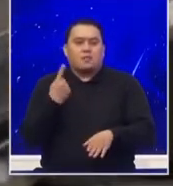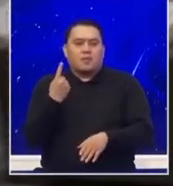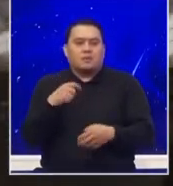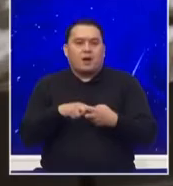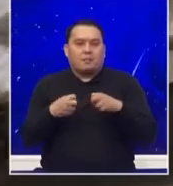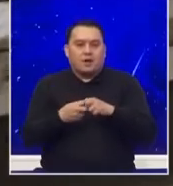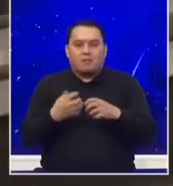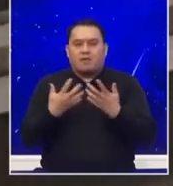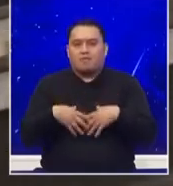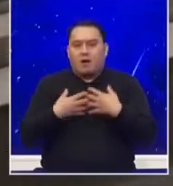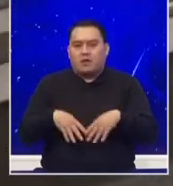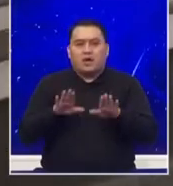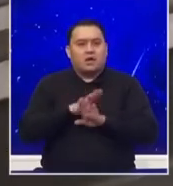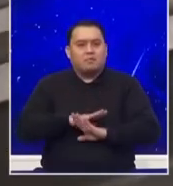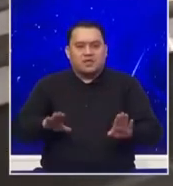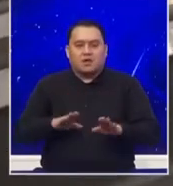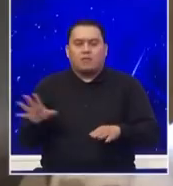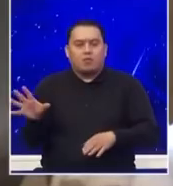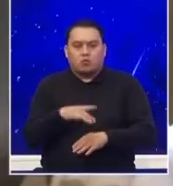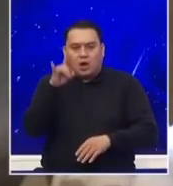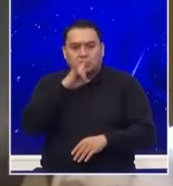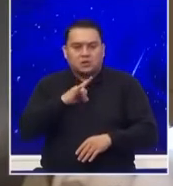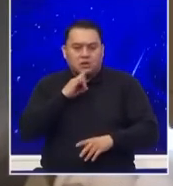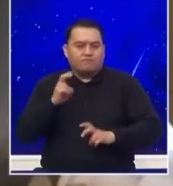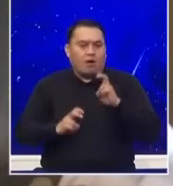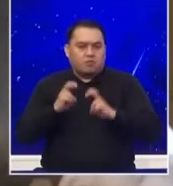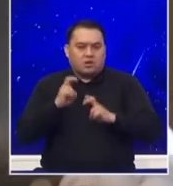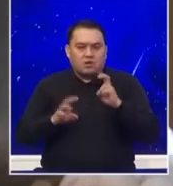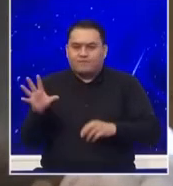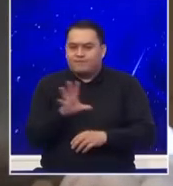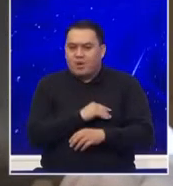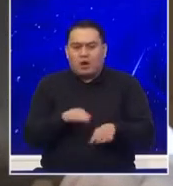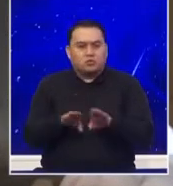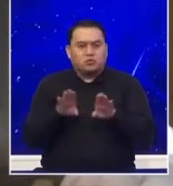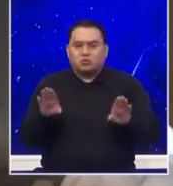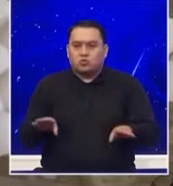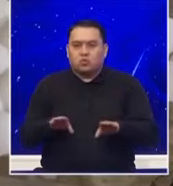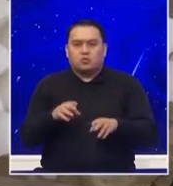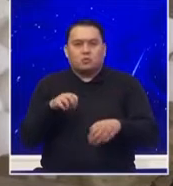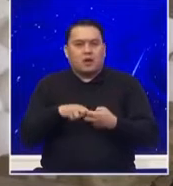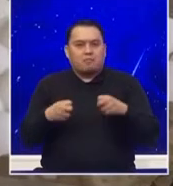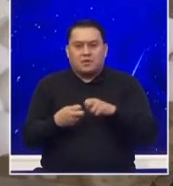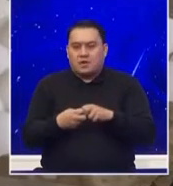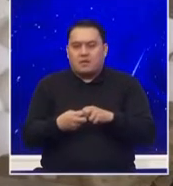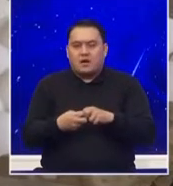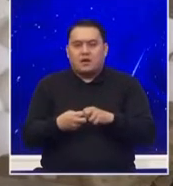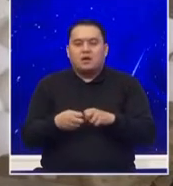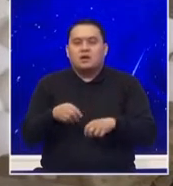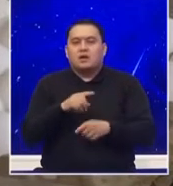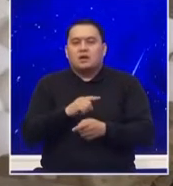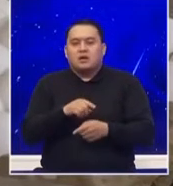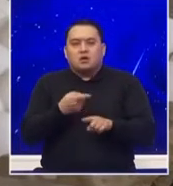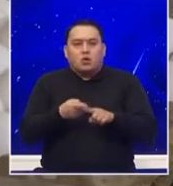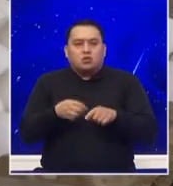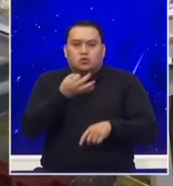проблема емес. Отандық құс фабрикаларының жағдайы мүшкіл. Құс тұмауынан аман қалғандарының бір қатары ет бағытына ауысып кетті. Салдарынан